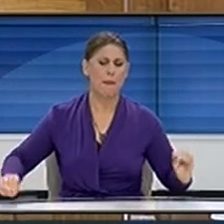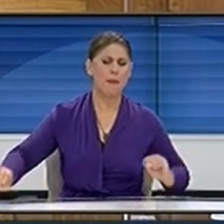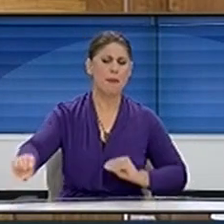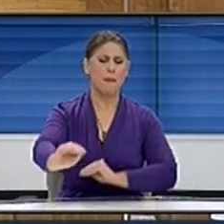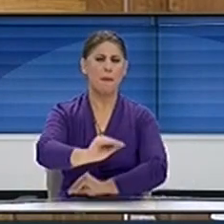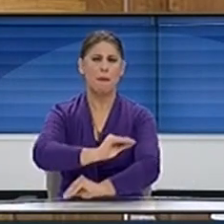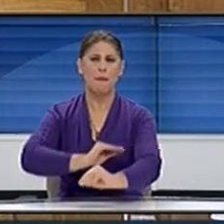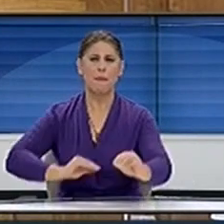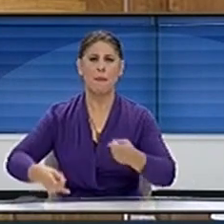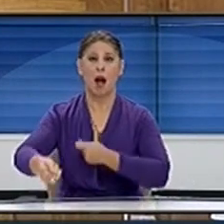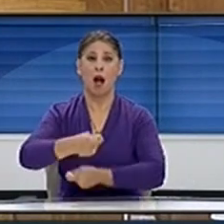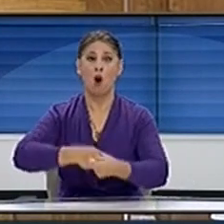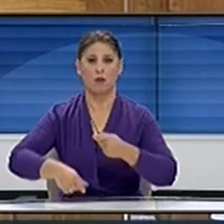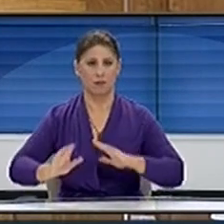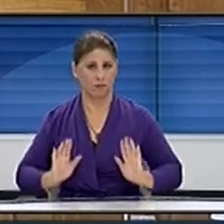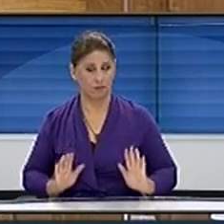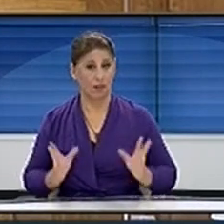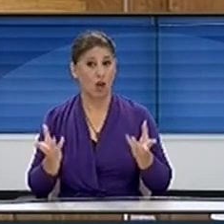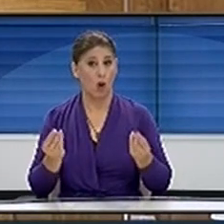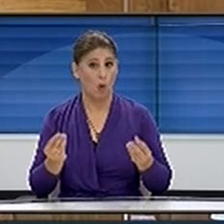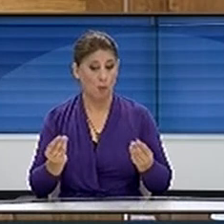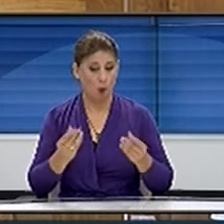στην αγορά. Πολλά από αυτά